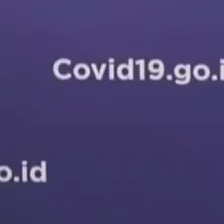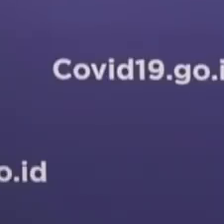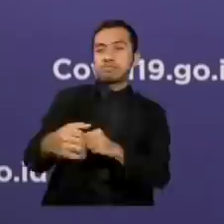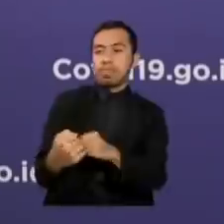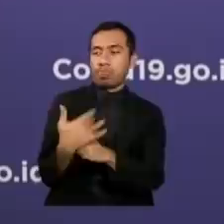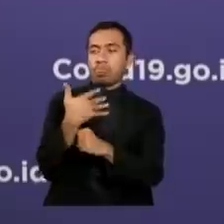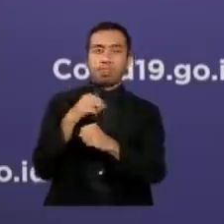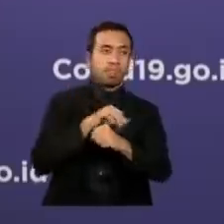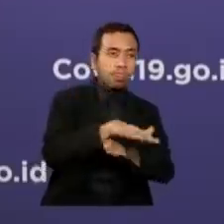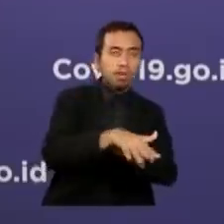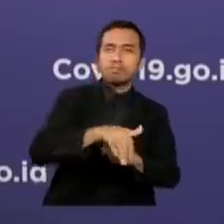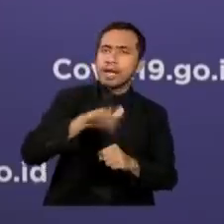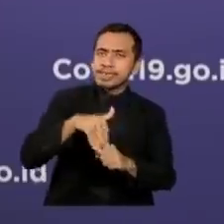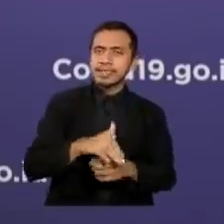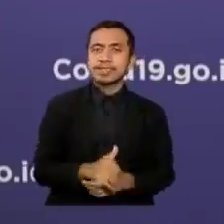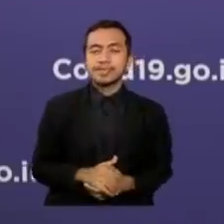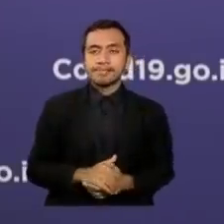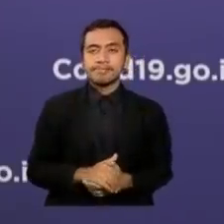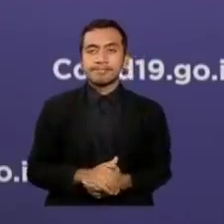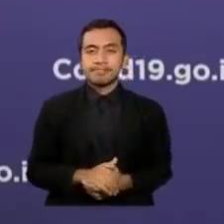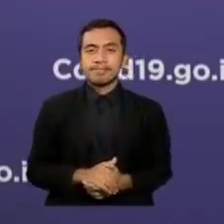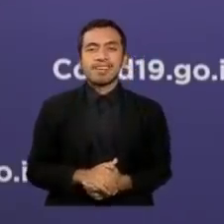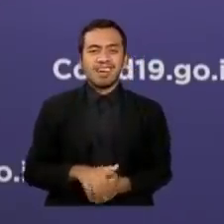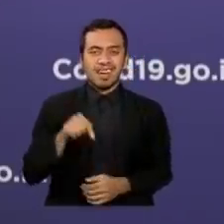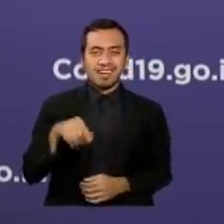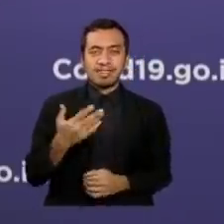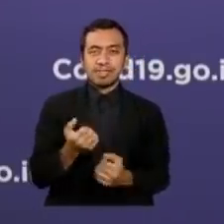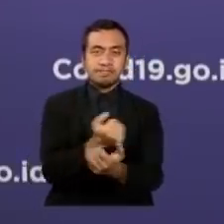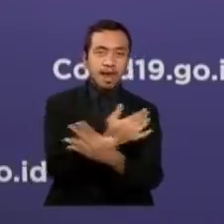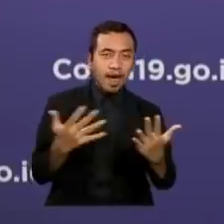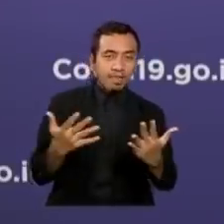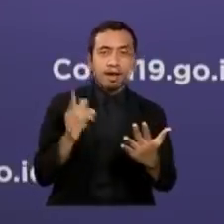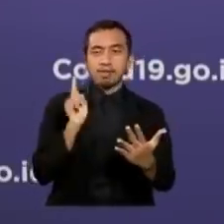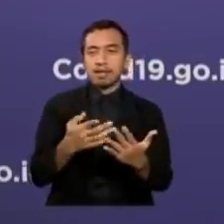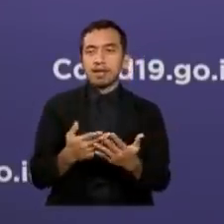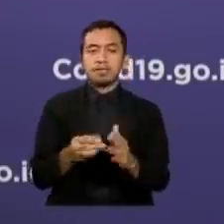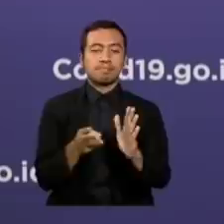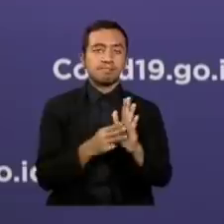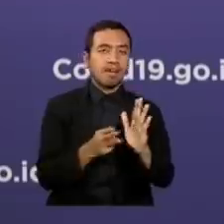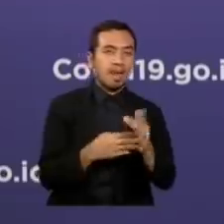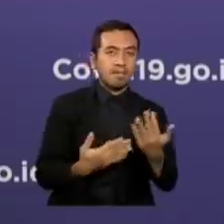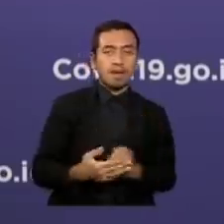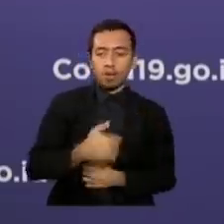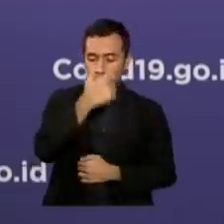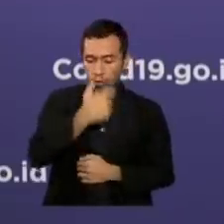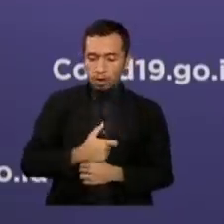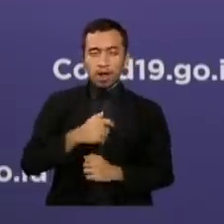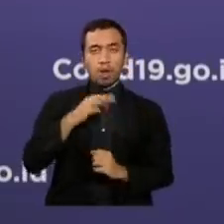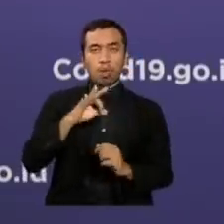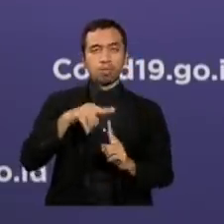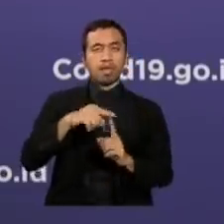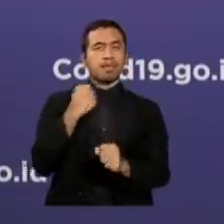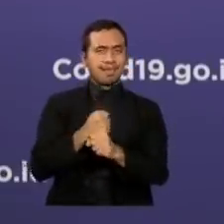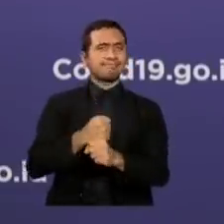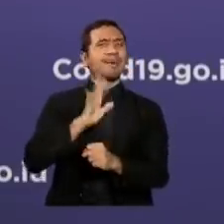ditengah-tengah masyarakat kita masih kita dapatkan kasus positif tanpa gejala yang menjadi sumber penularan berada